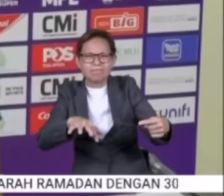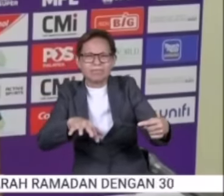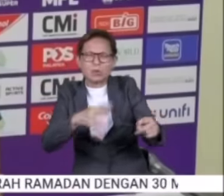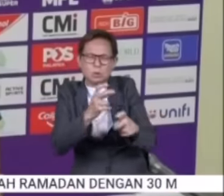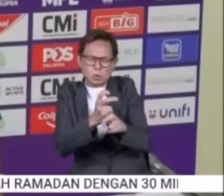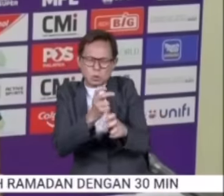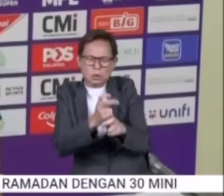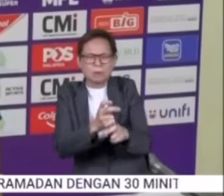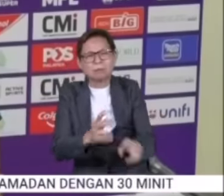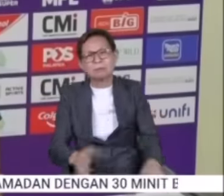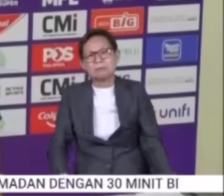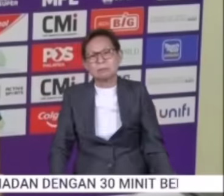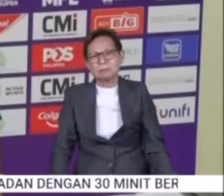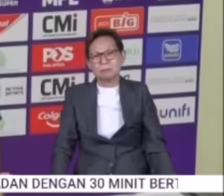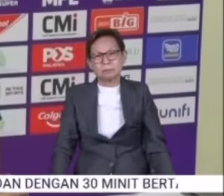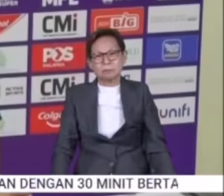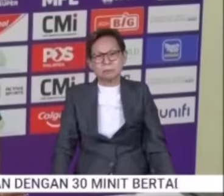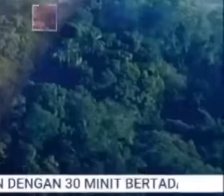sukar.